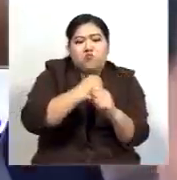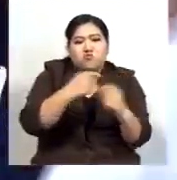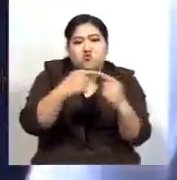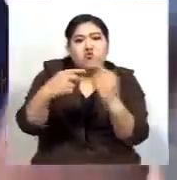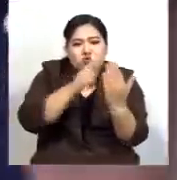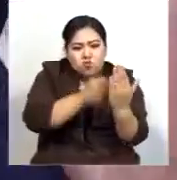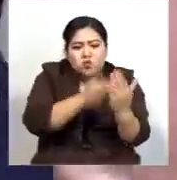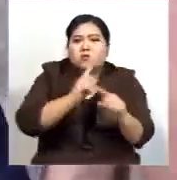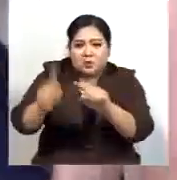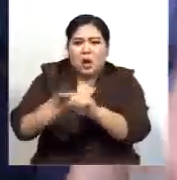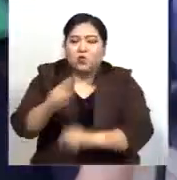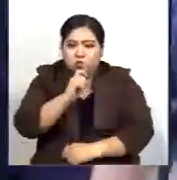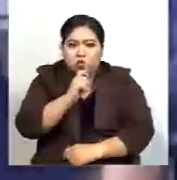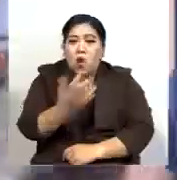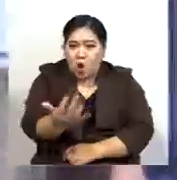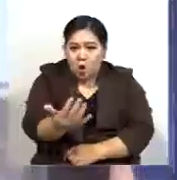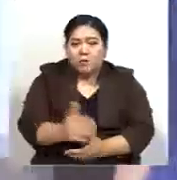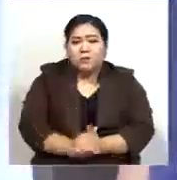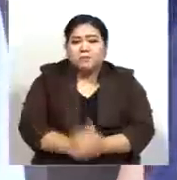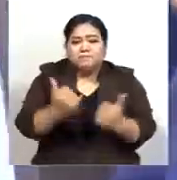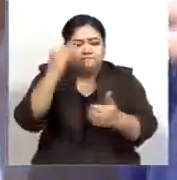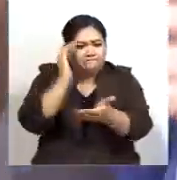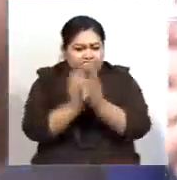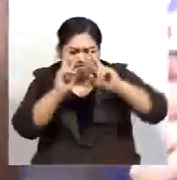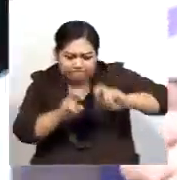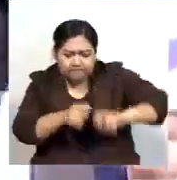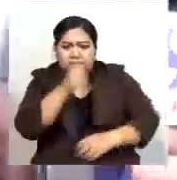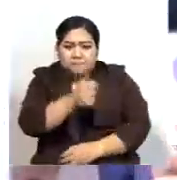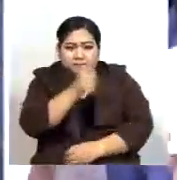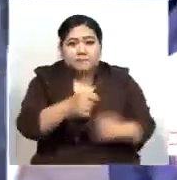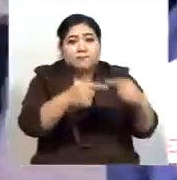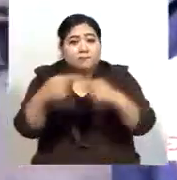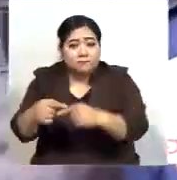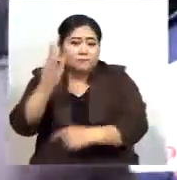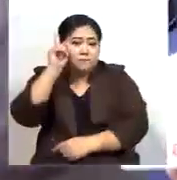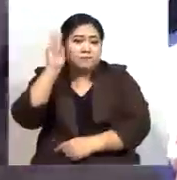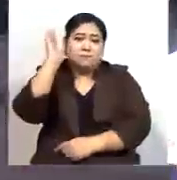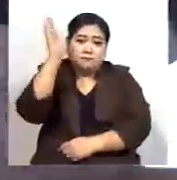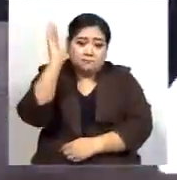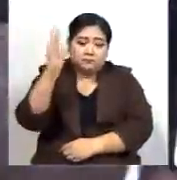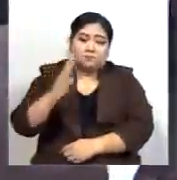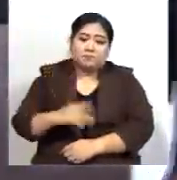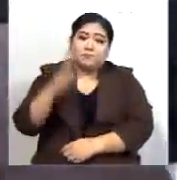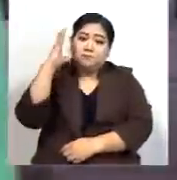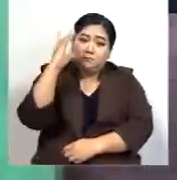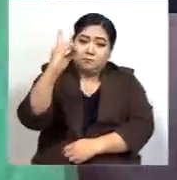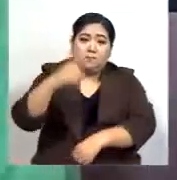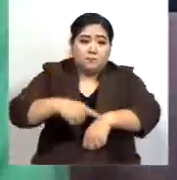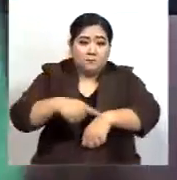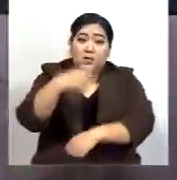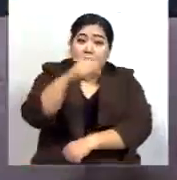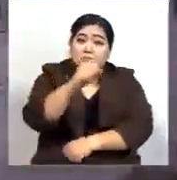าที่ตำรวจก็จะมีการสอบปากคำต่อไปแล้วก็จะมีการแถลงในเวลา 10:30